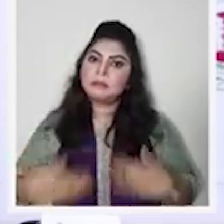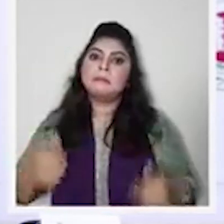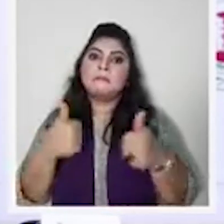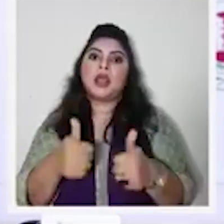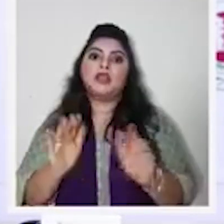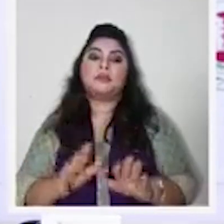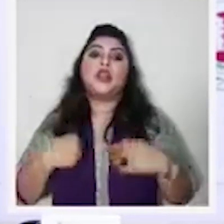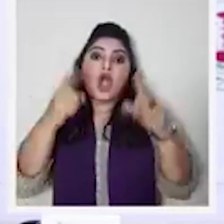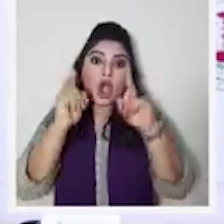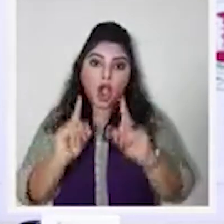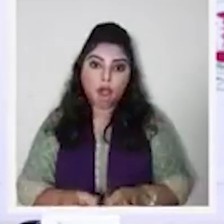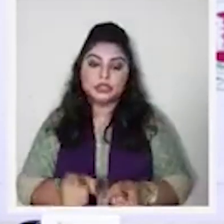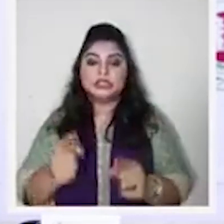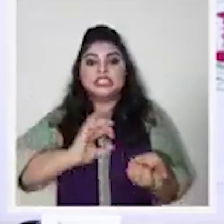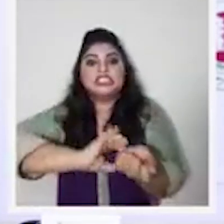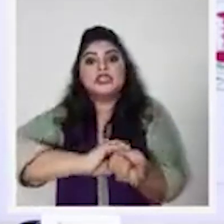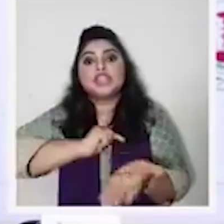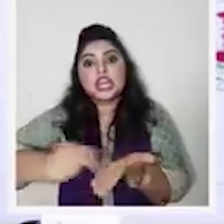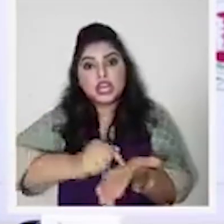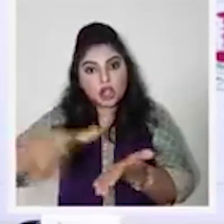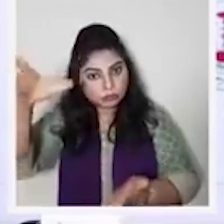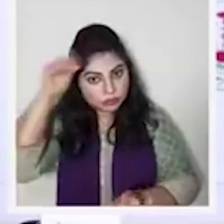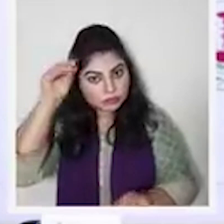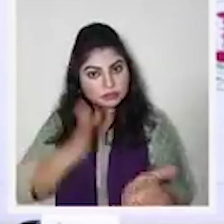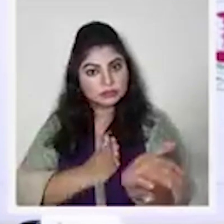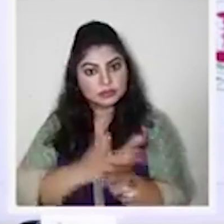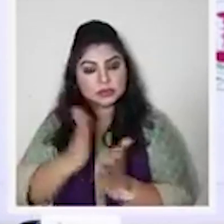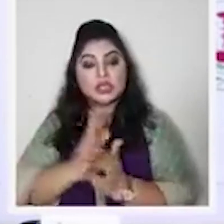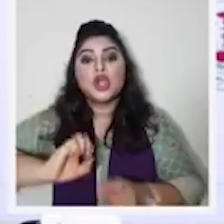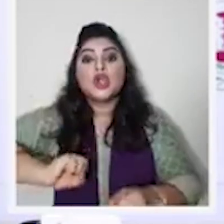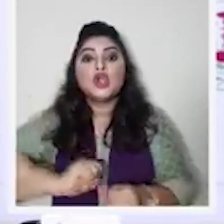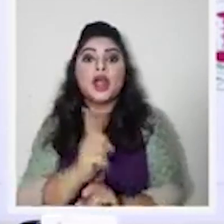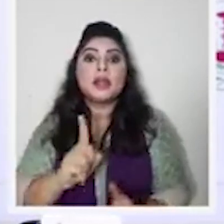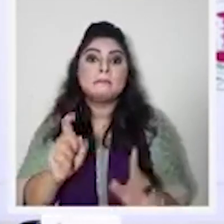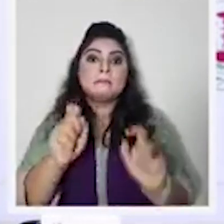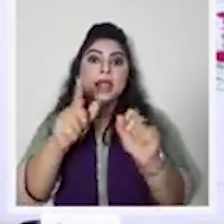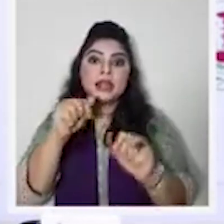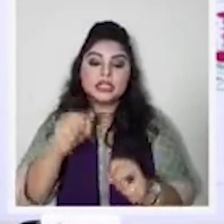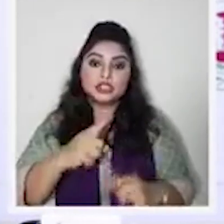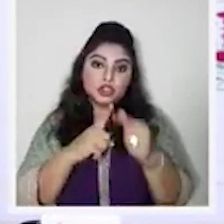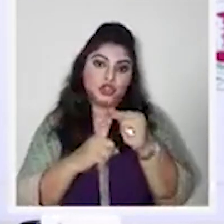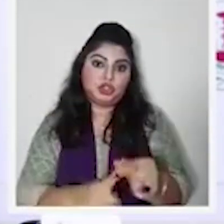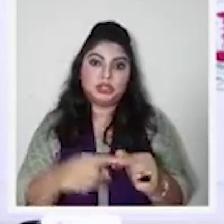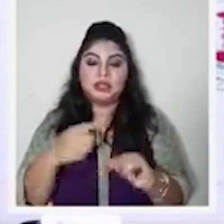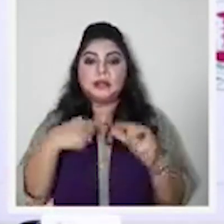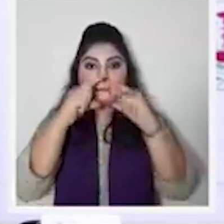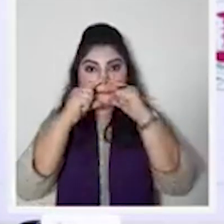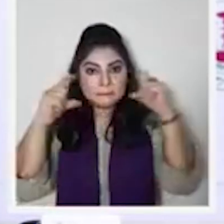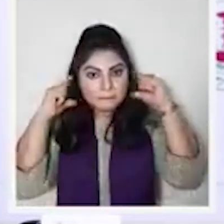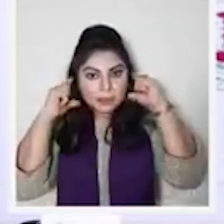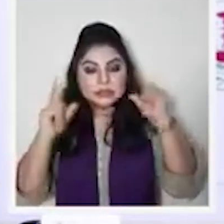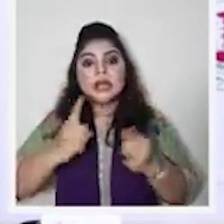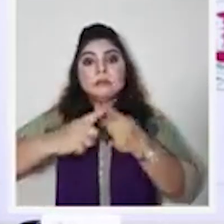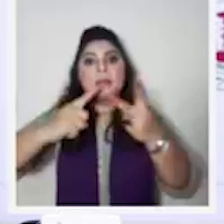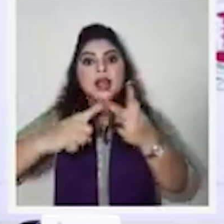16 জুলাই 2020। এই ছিল তথ্য। সবাই ভালো থাকবেন, সুস্থ থাকবেন, তবে অবশ্যই স্বাস্থ্যবিধি মেনে